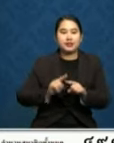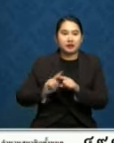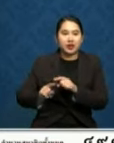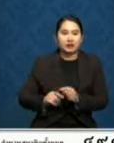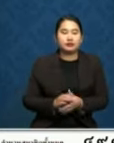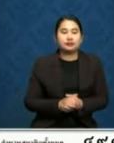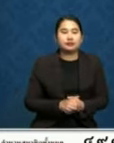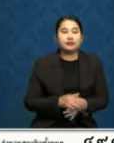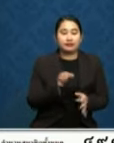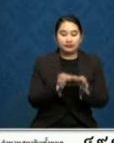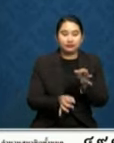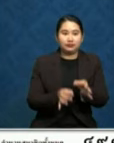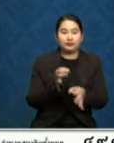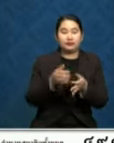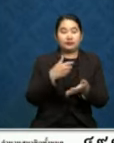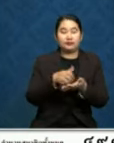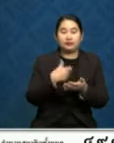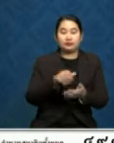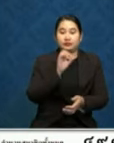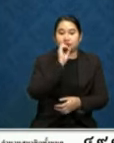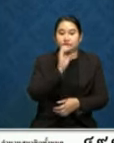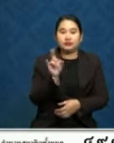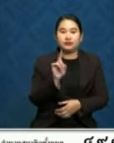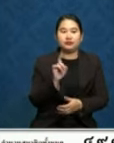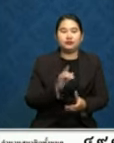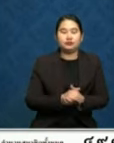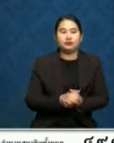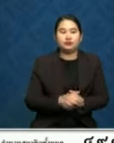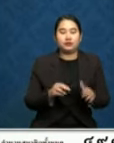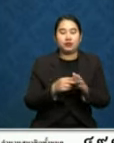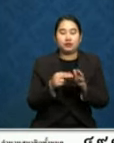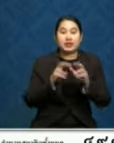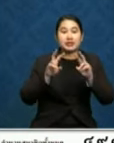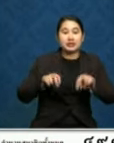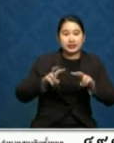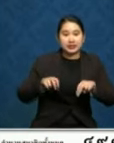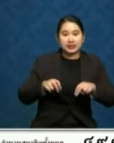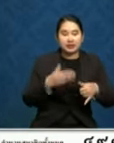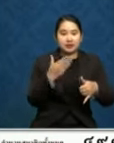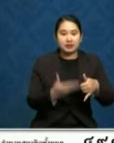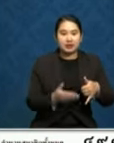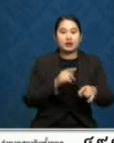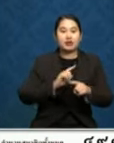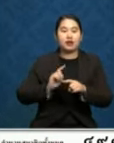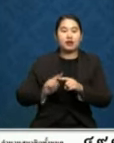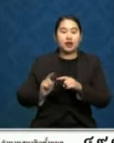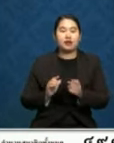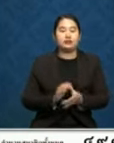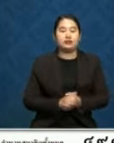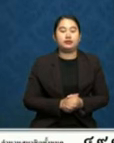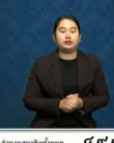าเสพติดต้องอธิบายให้ท่านประธานเข้าใจก่อนนะครับว่าการสืบเสาะความประพฤติเนี่ยนะกรณี